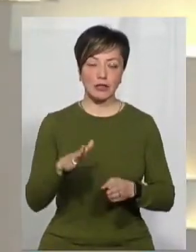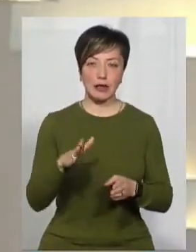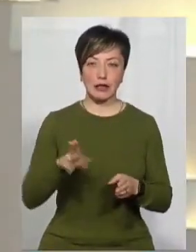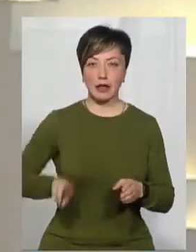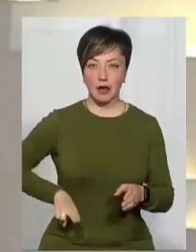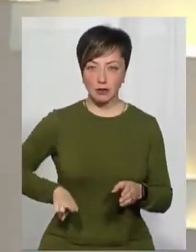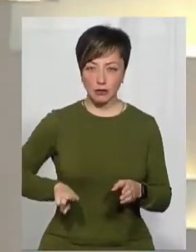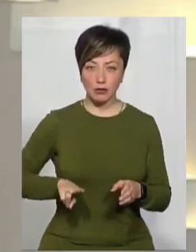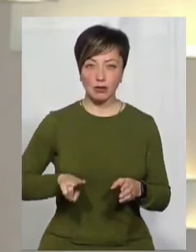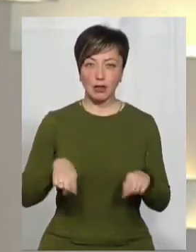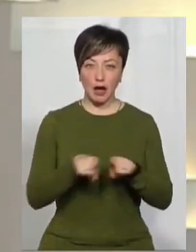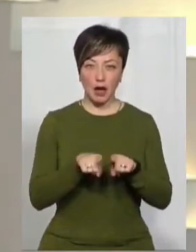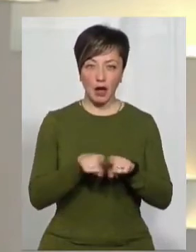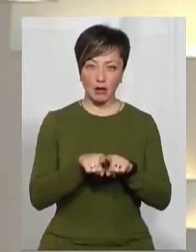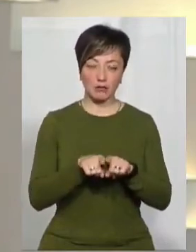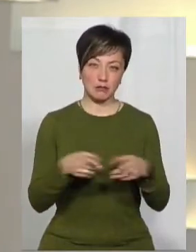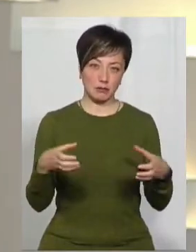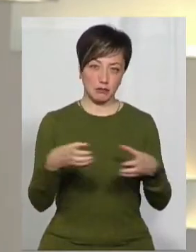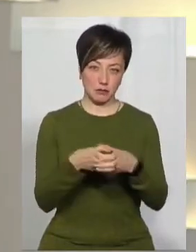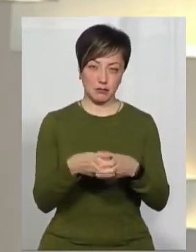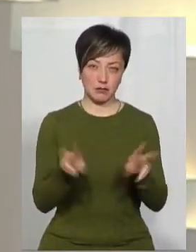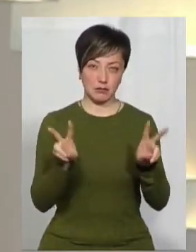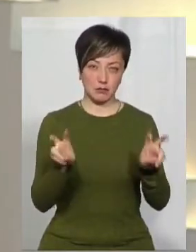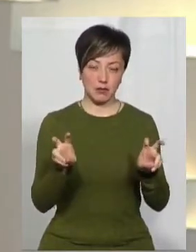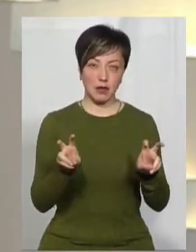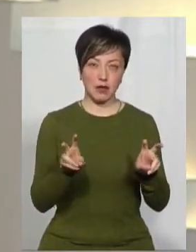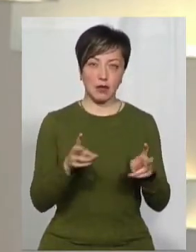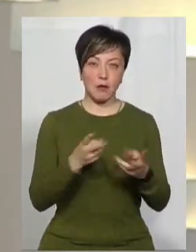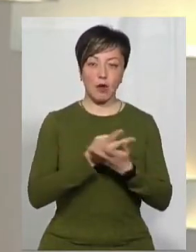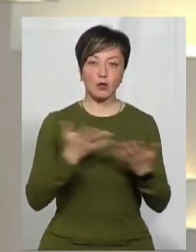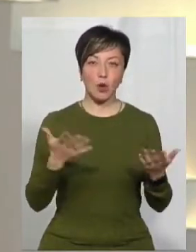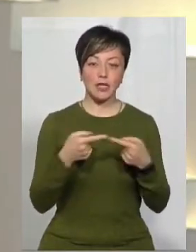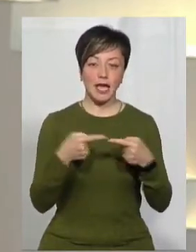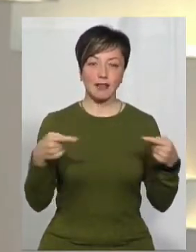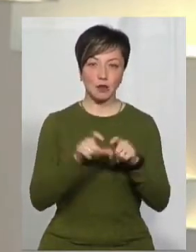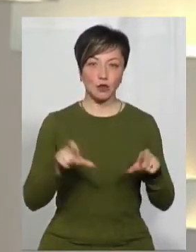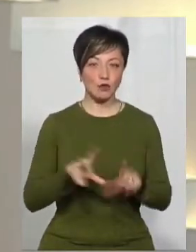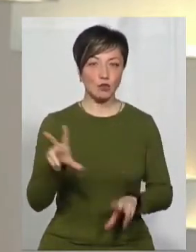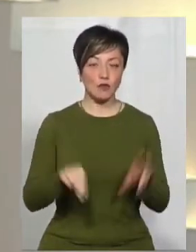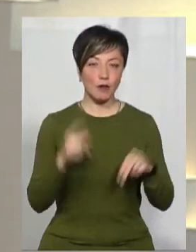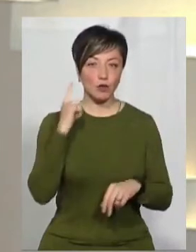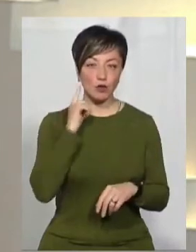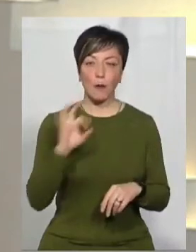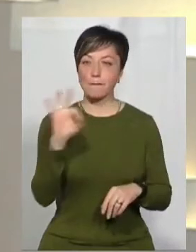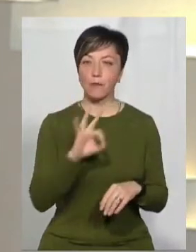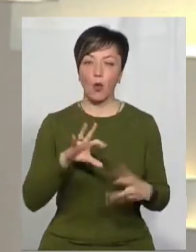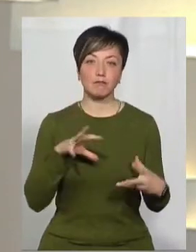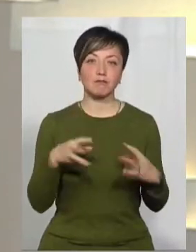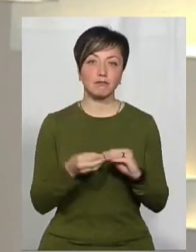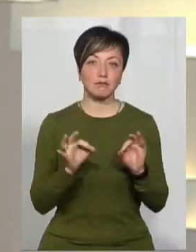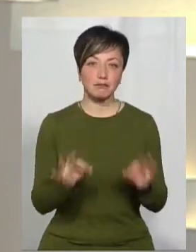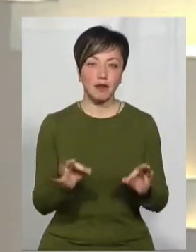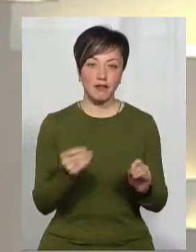Coast Ukraine. Це така добровільна ініціатива із прозорості інфраструктури. Від нього сподіваємося почути про